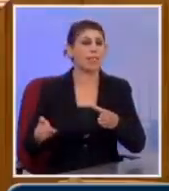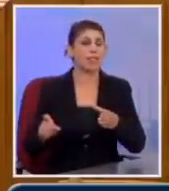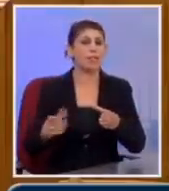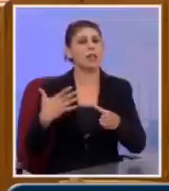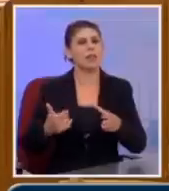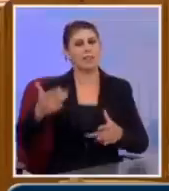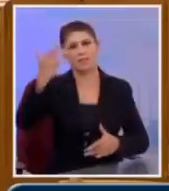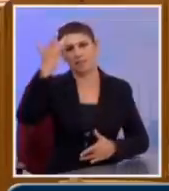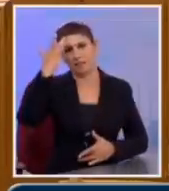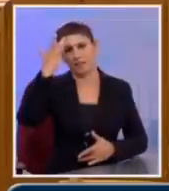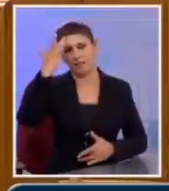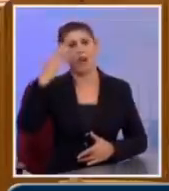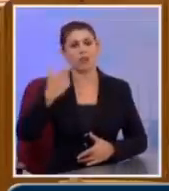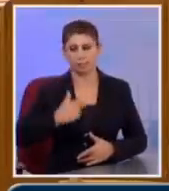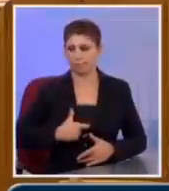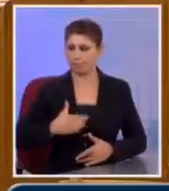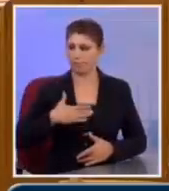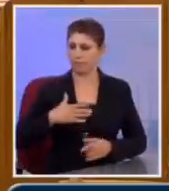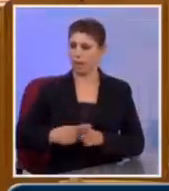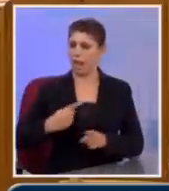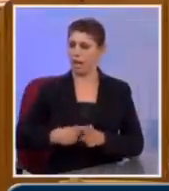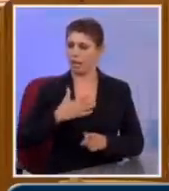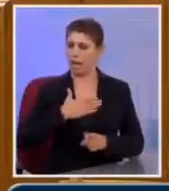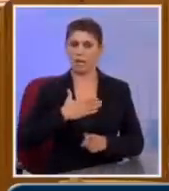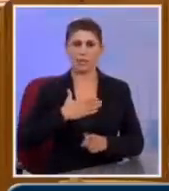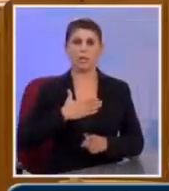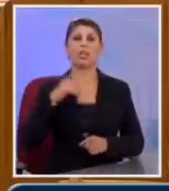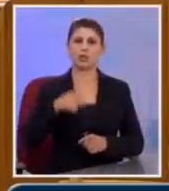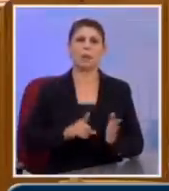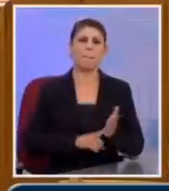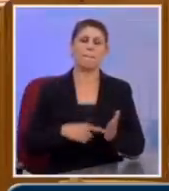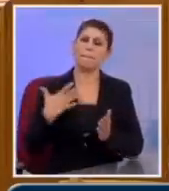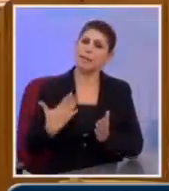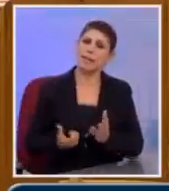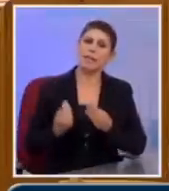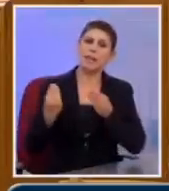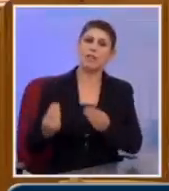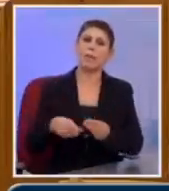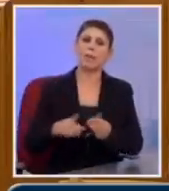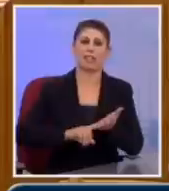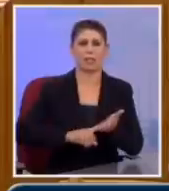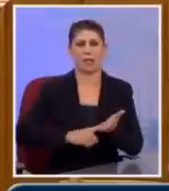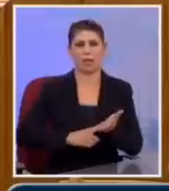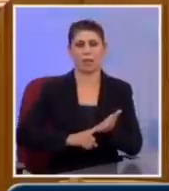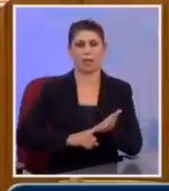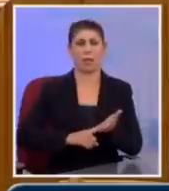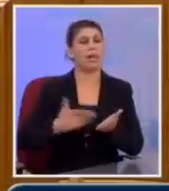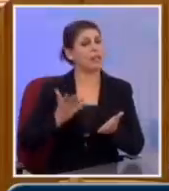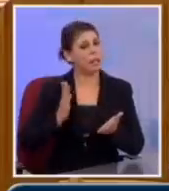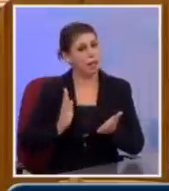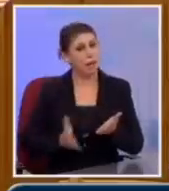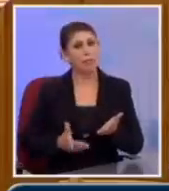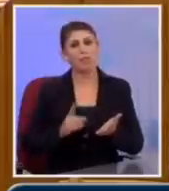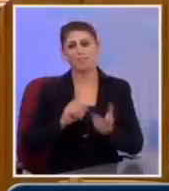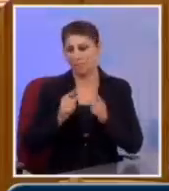έχει συνείδηση ότι είναι Έλληνας. Τότε πρέπει να έχει αυτή την ηθαγένεια για να μπορεί να